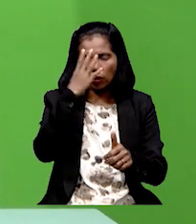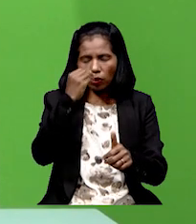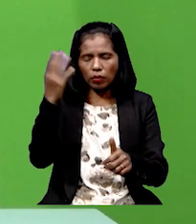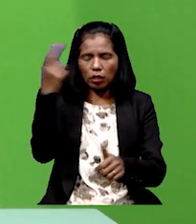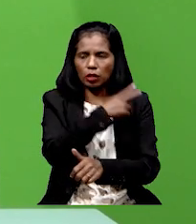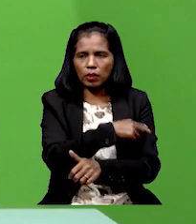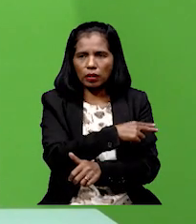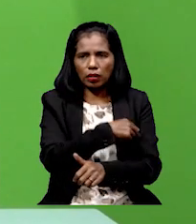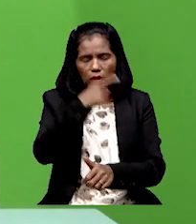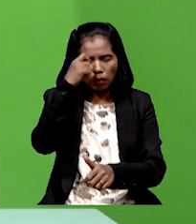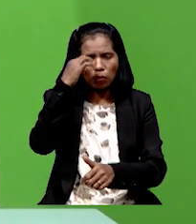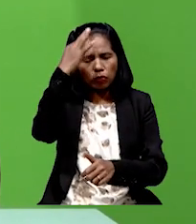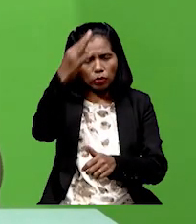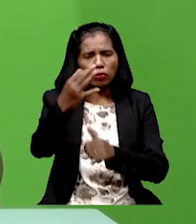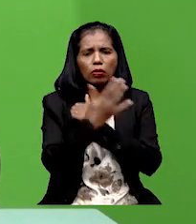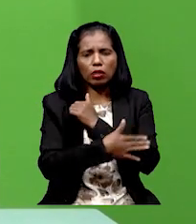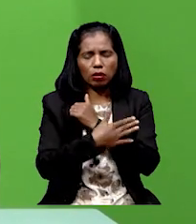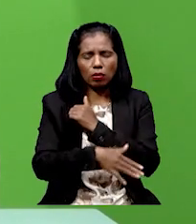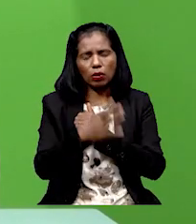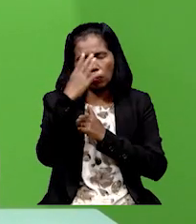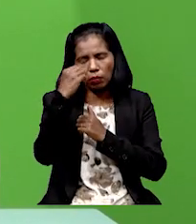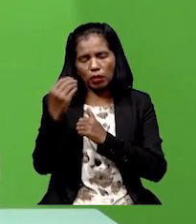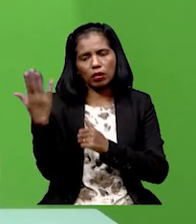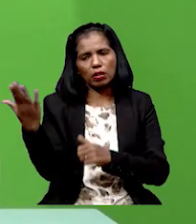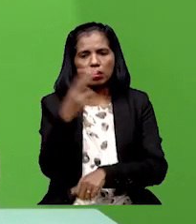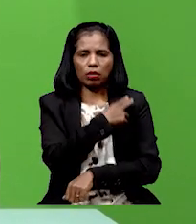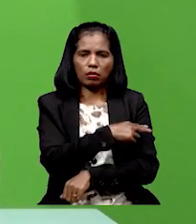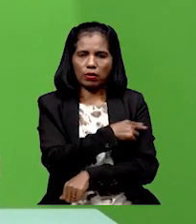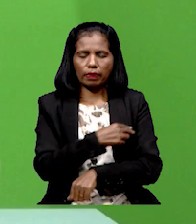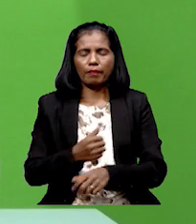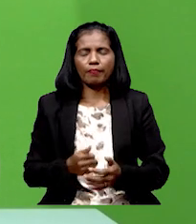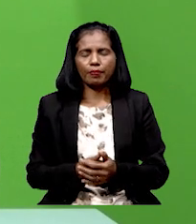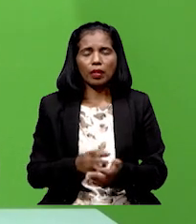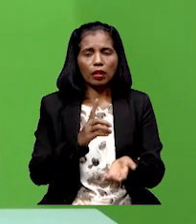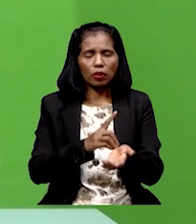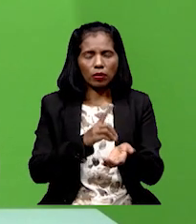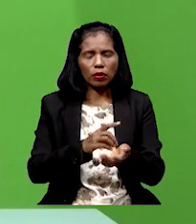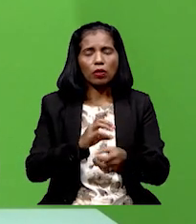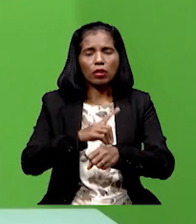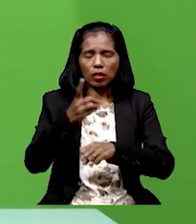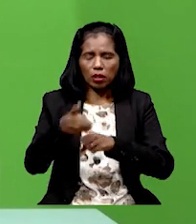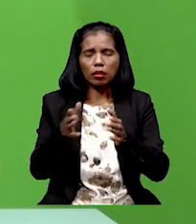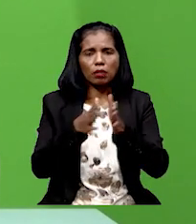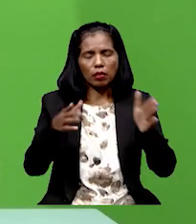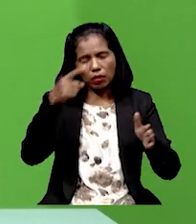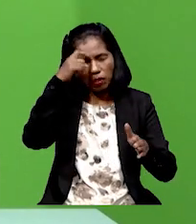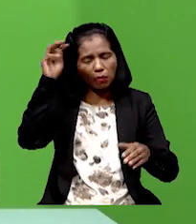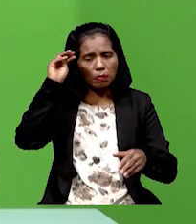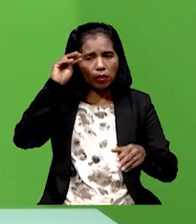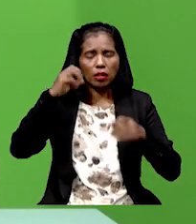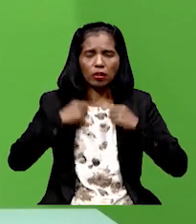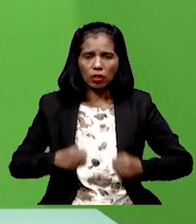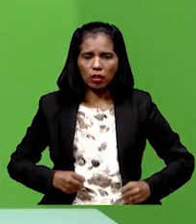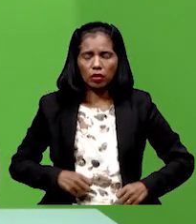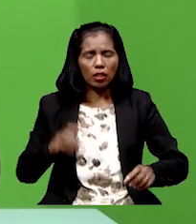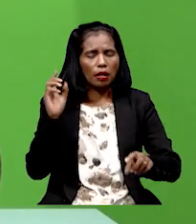le tamba ne futuro nasam sira mak bai sai le hospital. Dr. André preocupa o desastre botne, tamba Ministério Saúde la